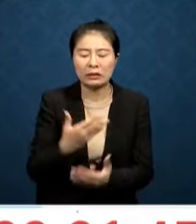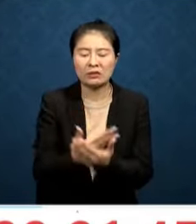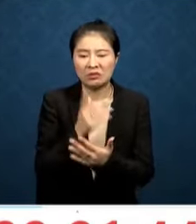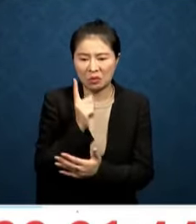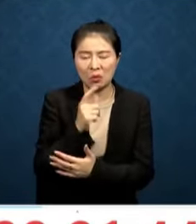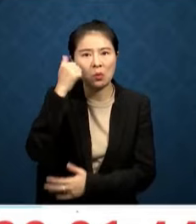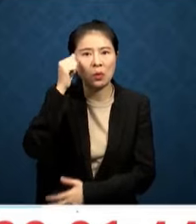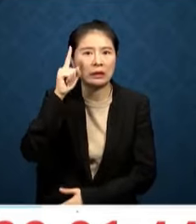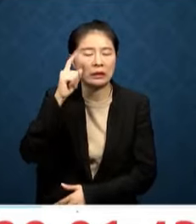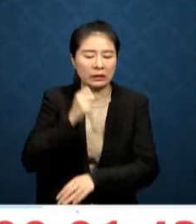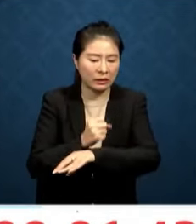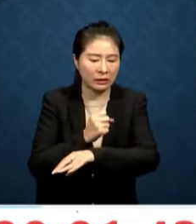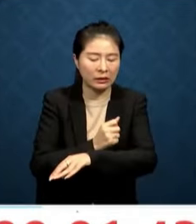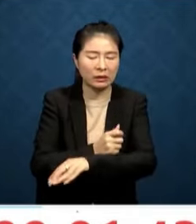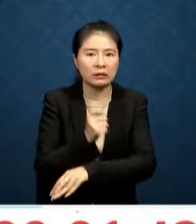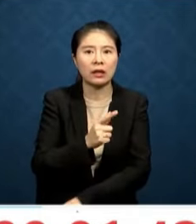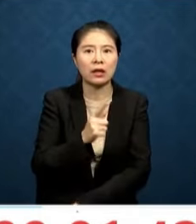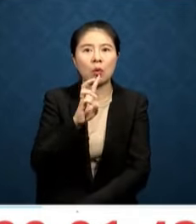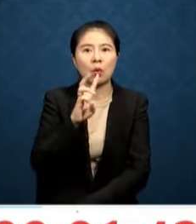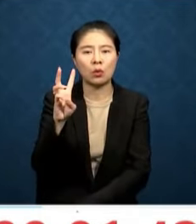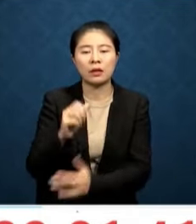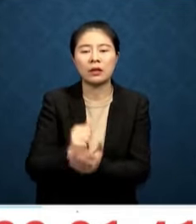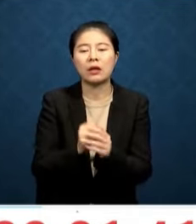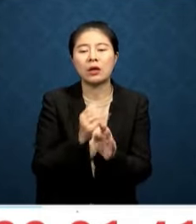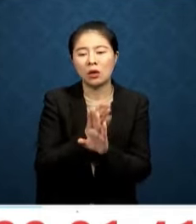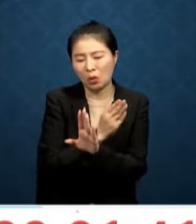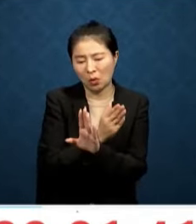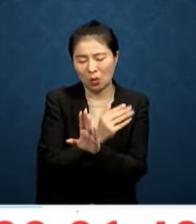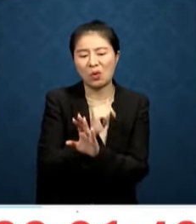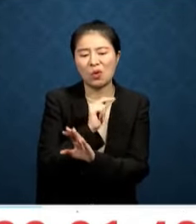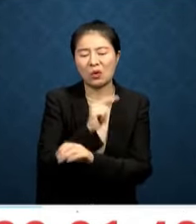ปี2570ปี